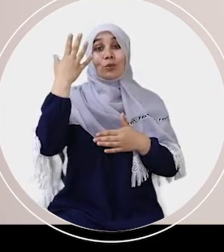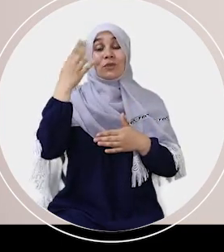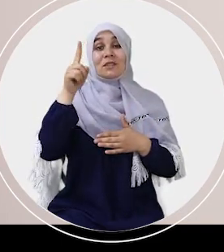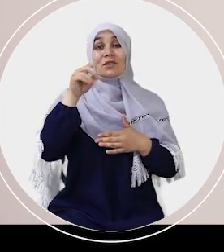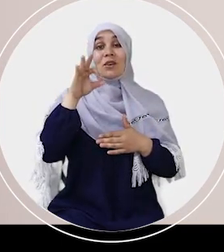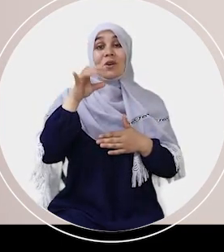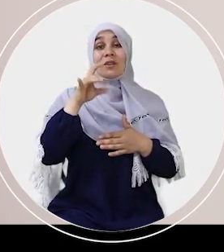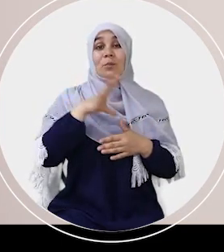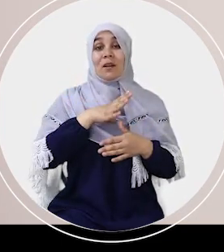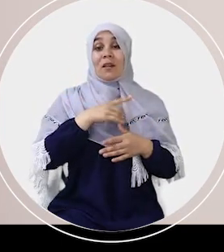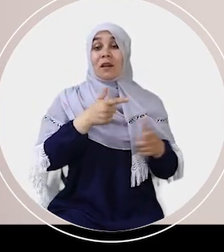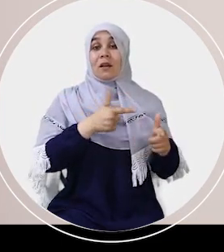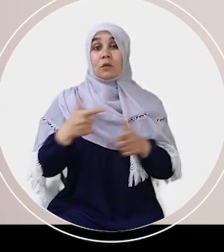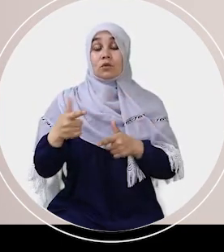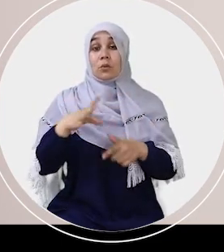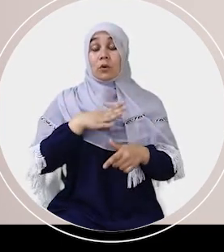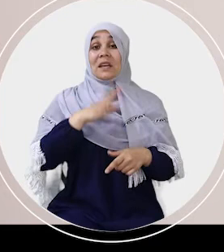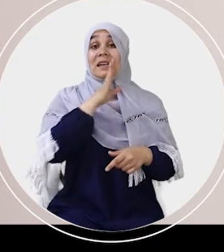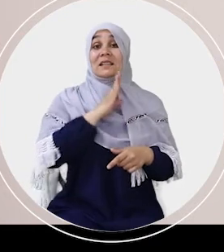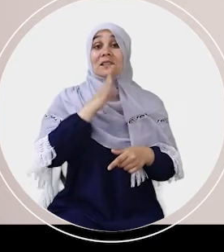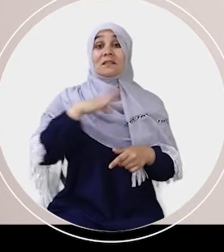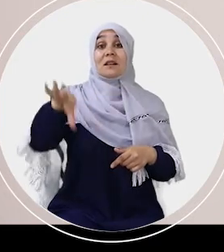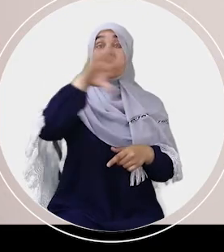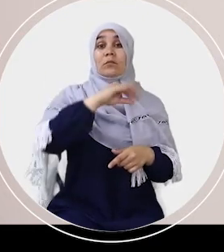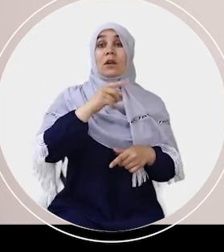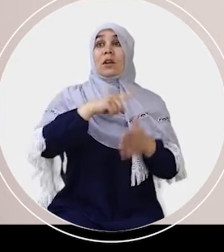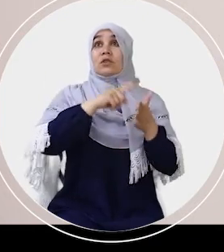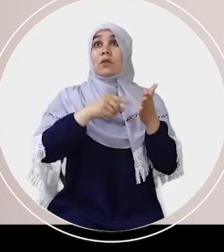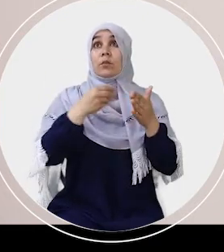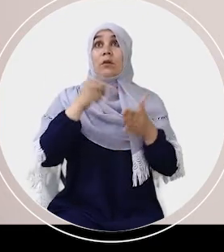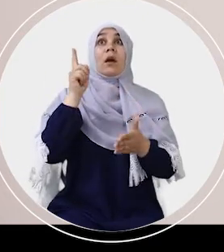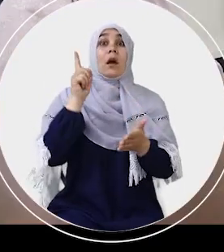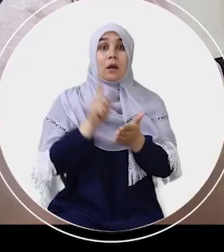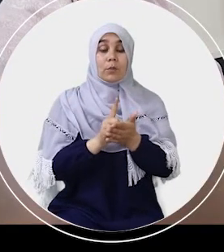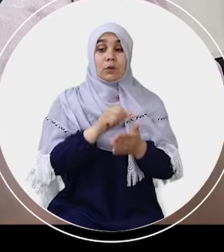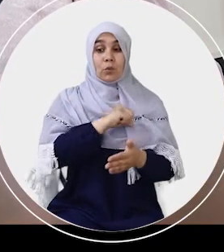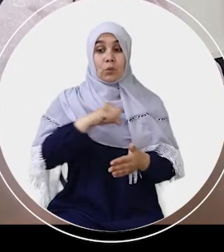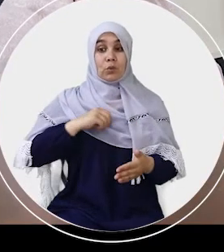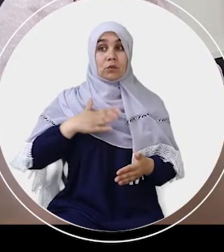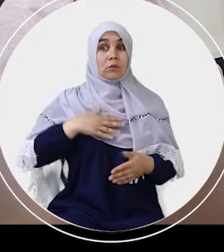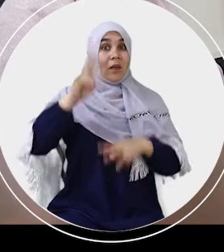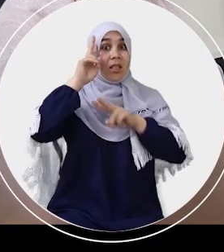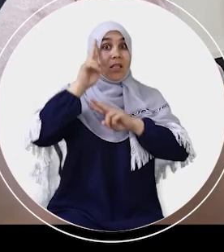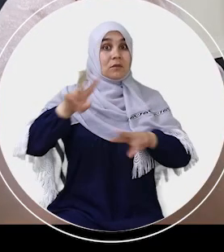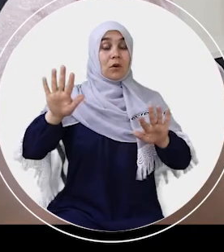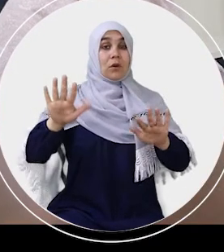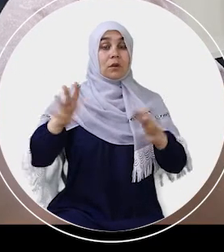zukorlik bilan tayyorlashganki, ayol kishi bu savollarga javob berar ekan, albatta u o'zligi bilmagan